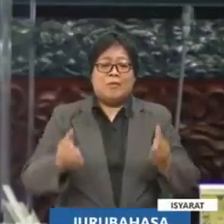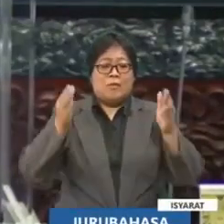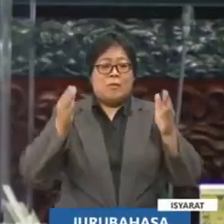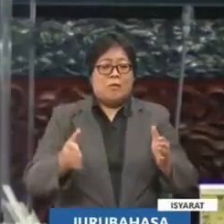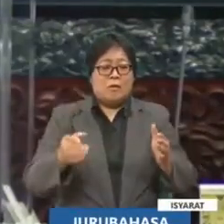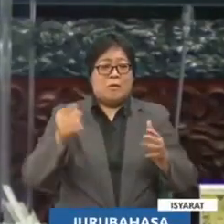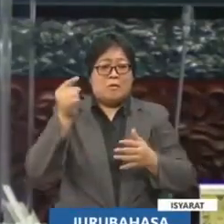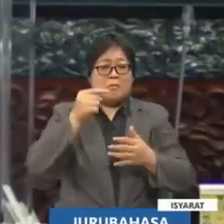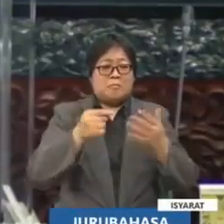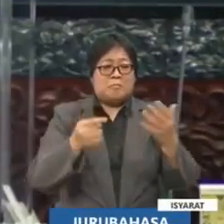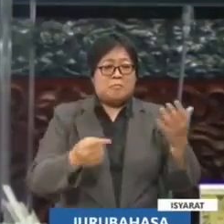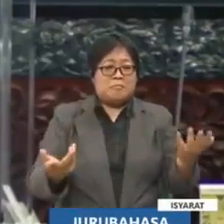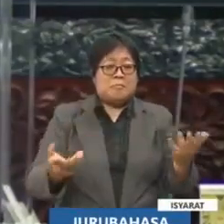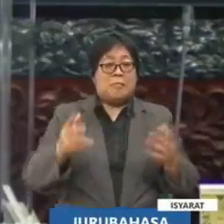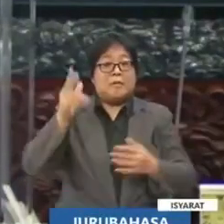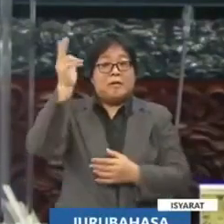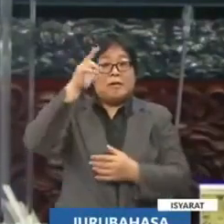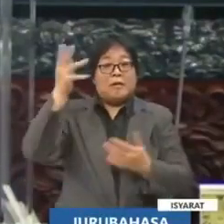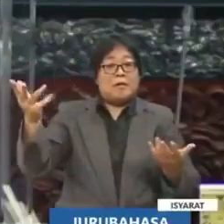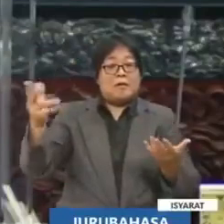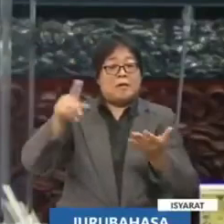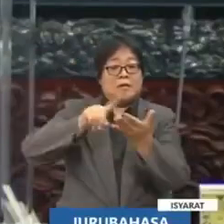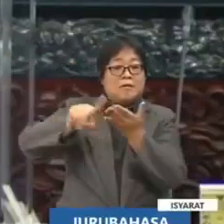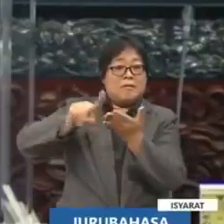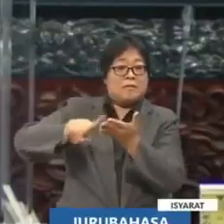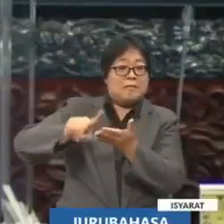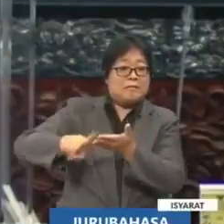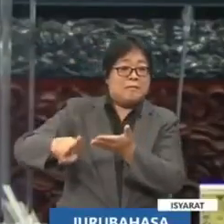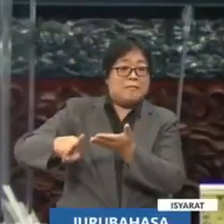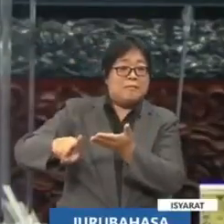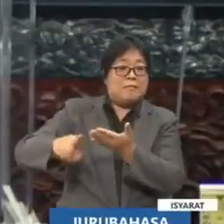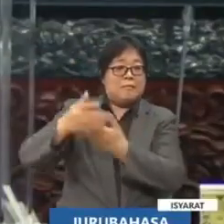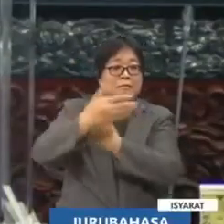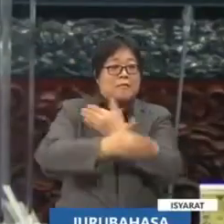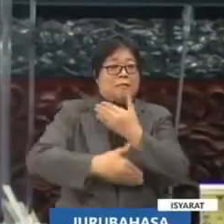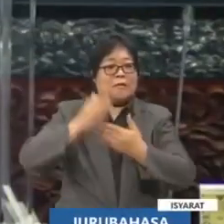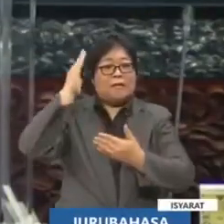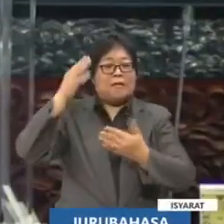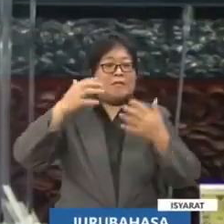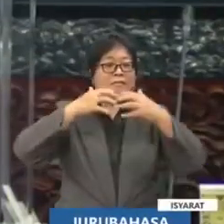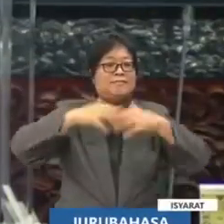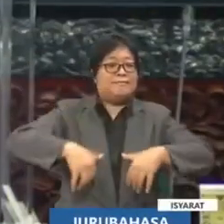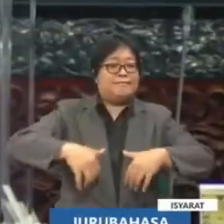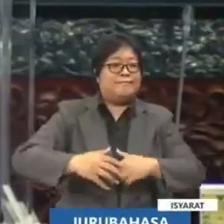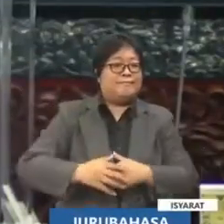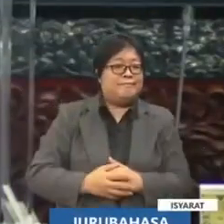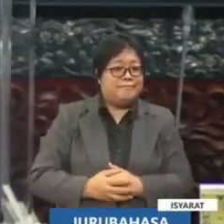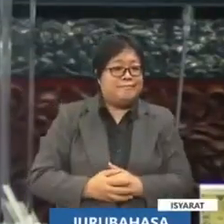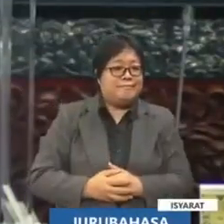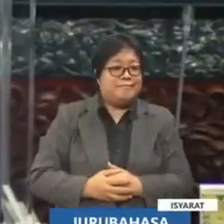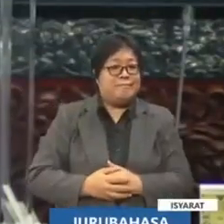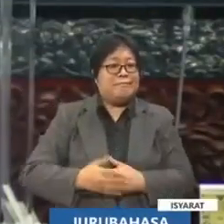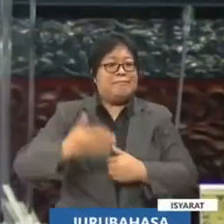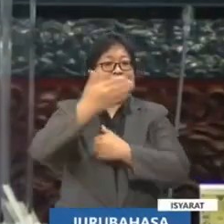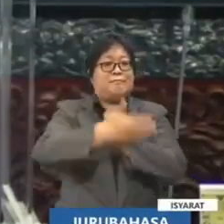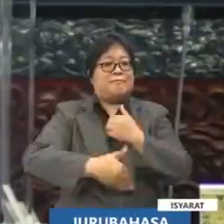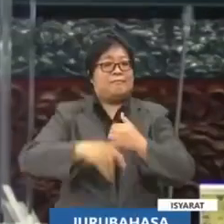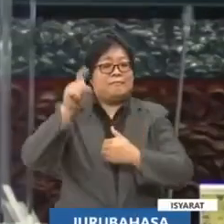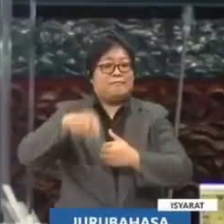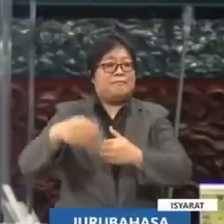yang berkenaan ataupun kerajaan untuk membuat siasatan, negara ini akan lingkup. Ya. Negara-negara yang